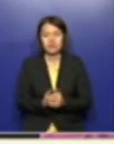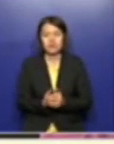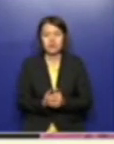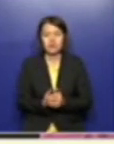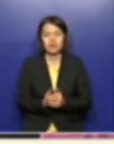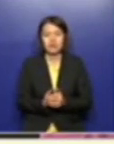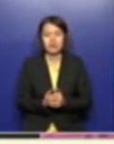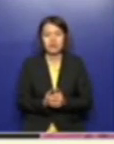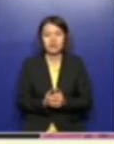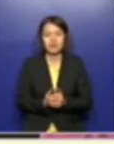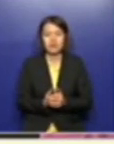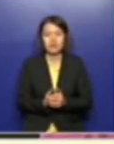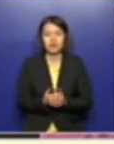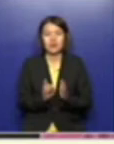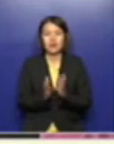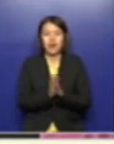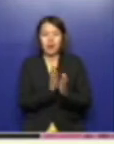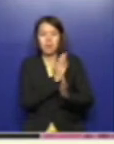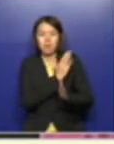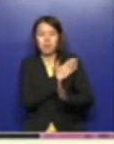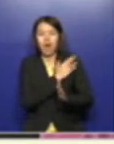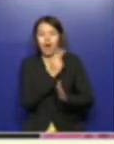ไปดูในธรรมเนียบพระ